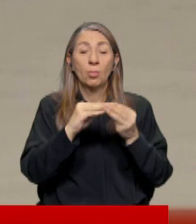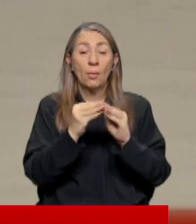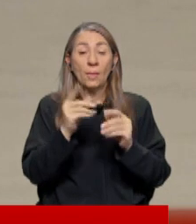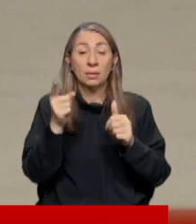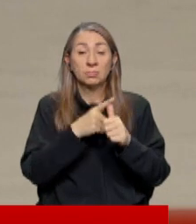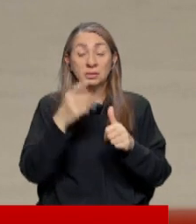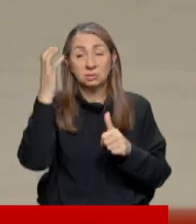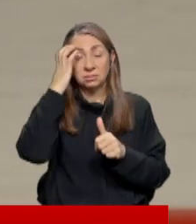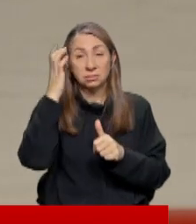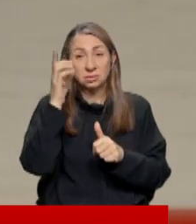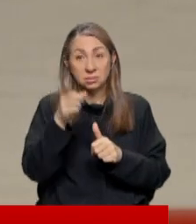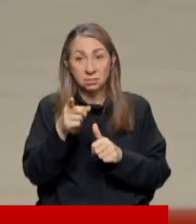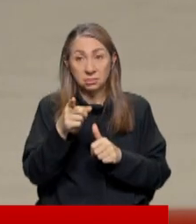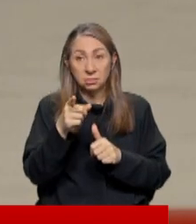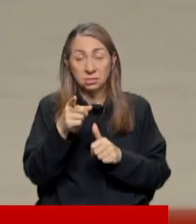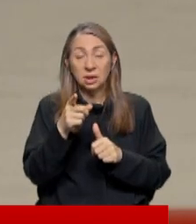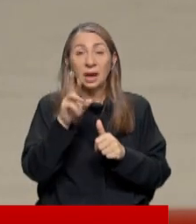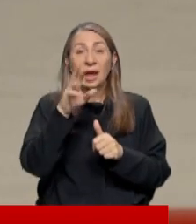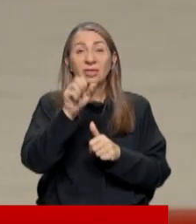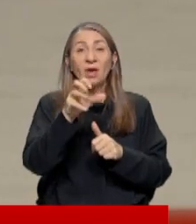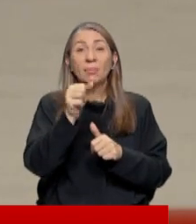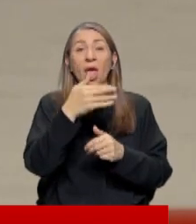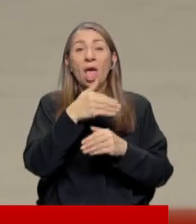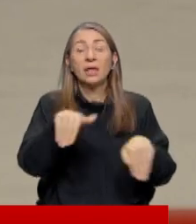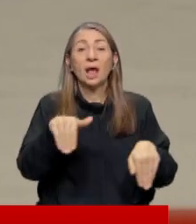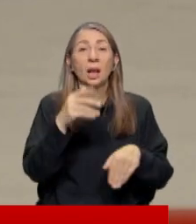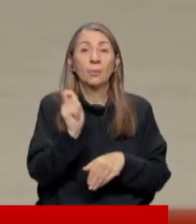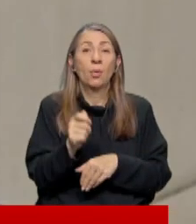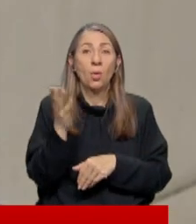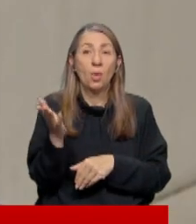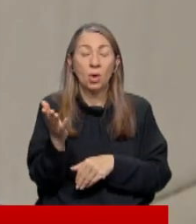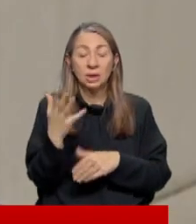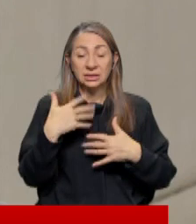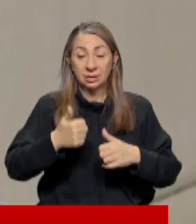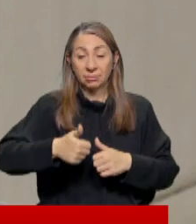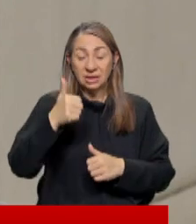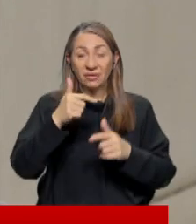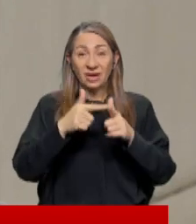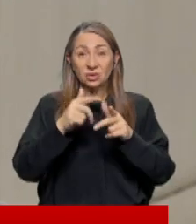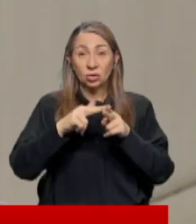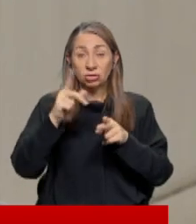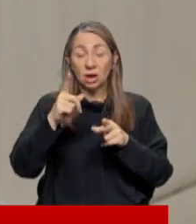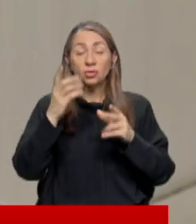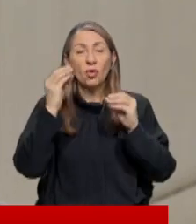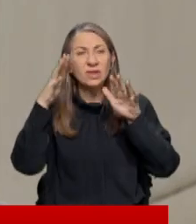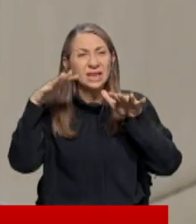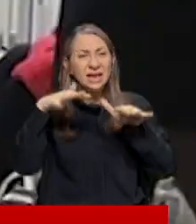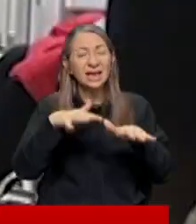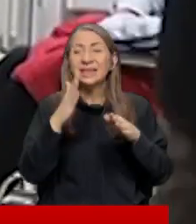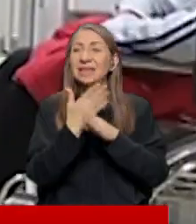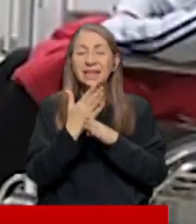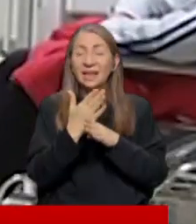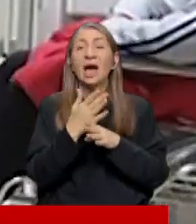öncelikli bazı hastalarımızın randevu almalarını zorlaştırıyor Sağlık Bakanı Fahrettin koca Yoğunluğun sebebini